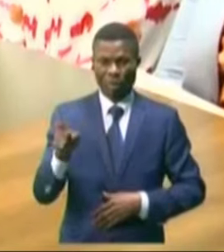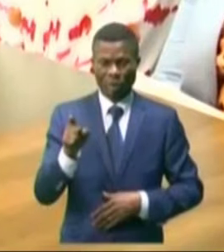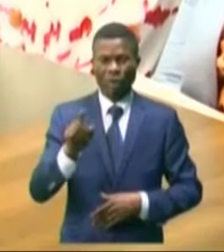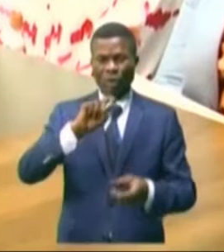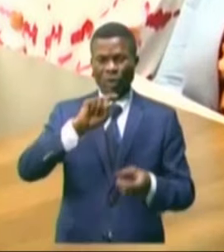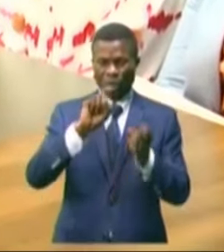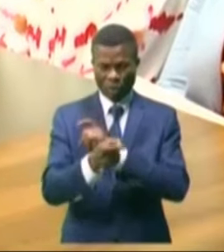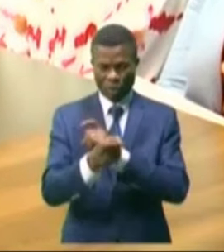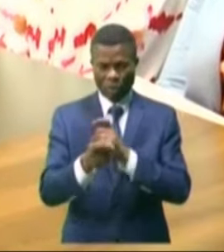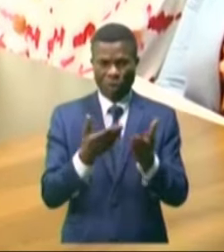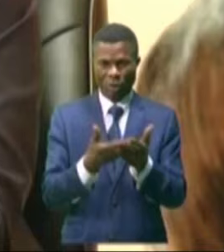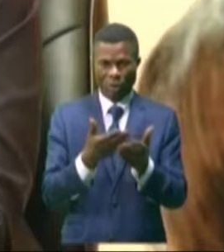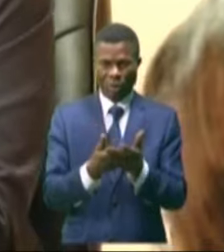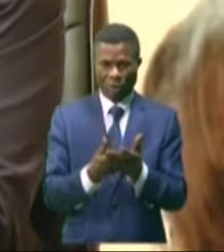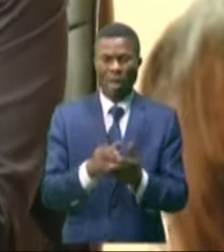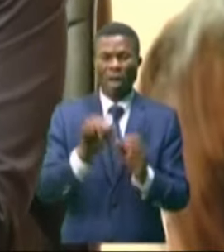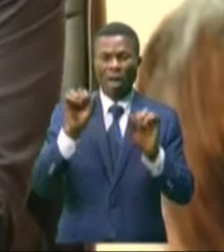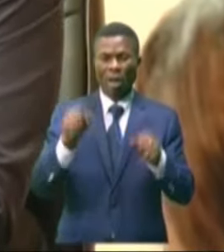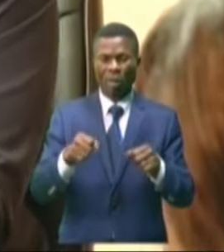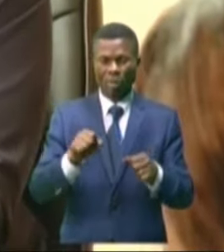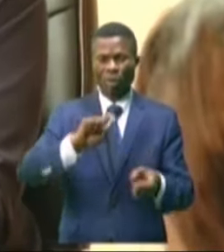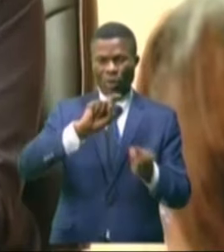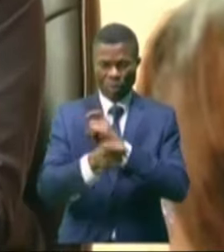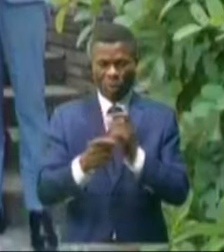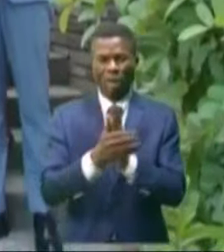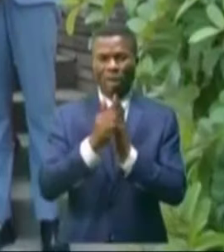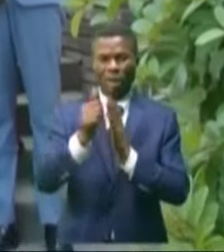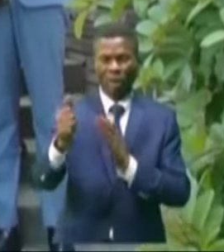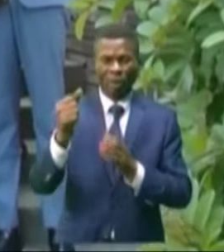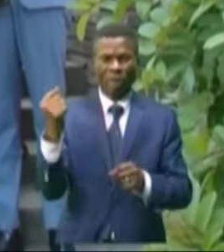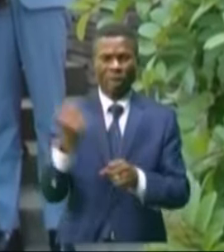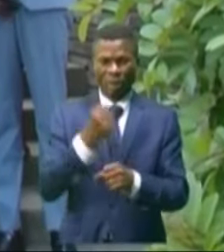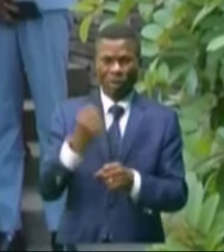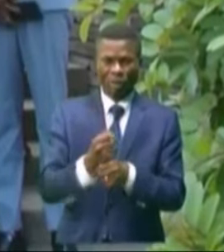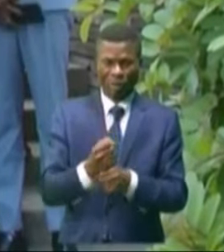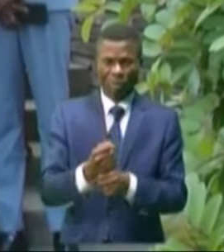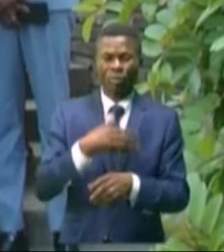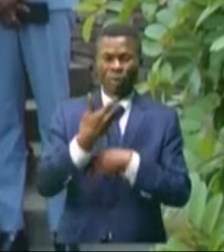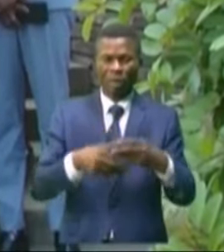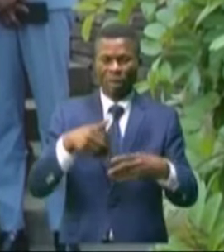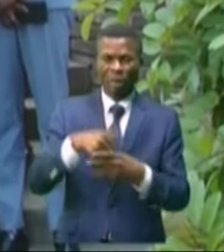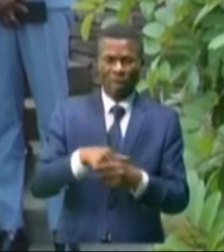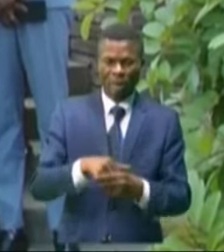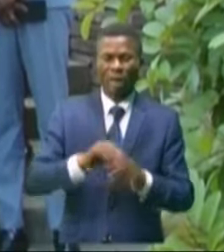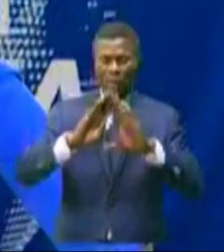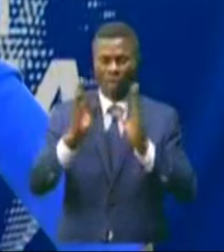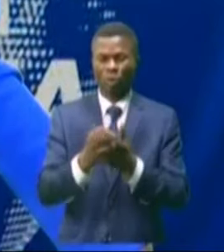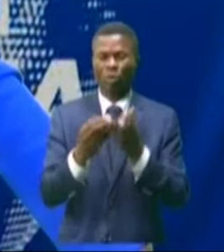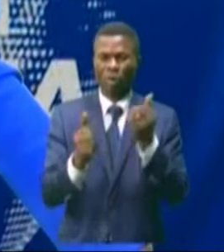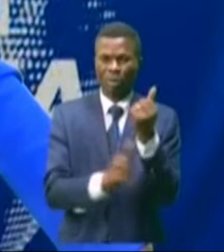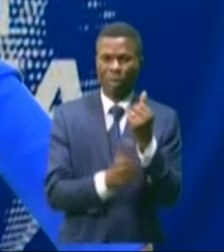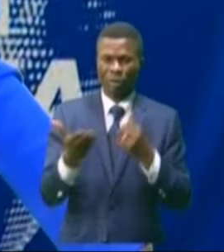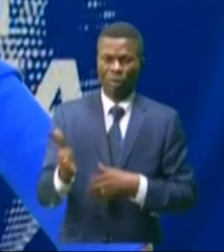en cours et les a sensibilisés sur l'amélioration de la qualité de service rendu aux usagers.